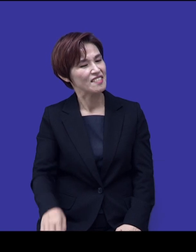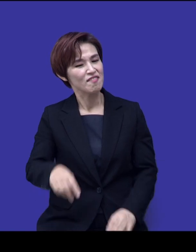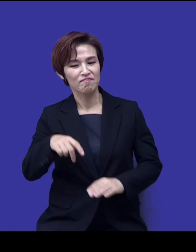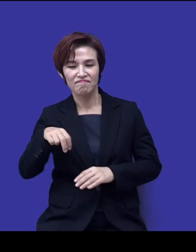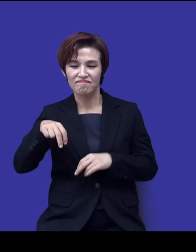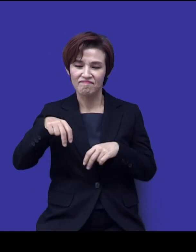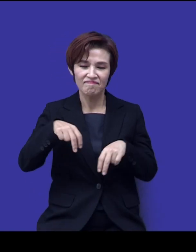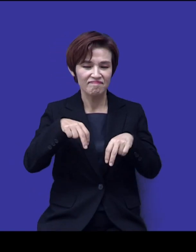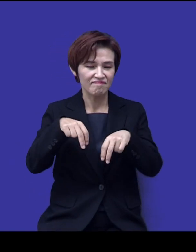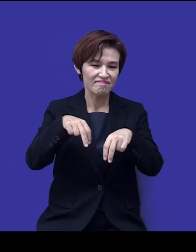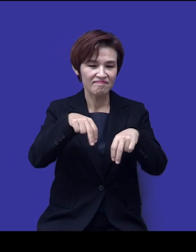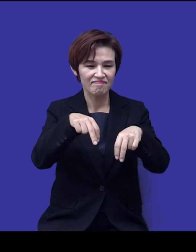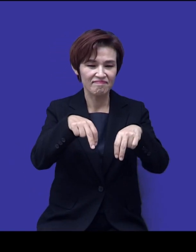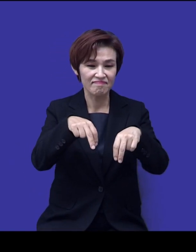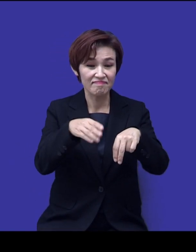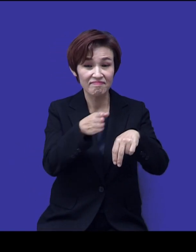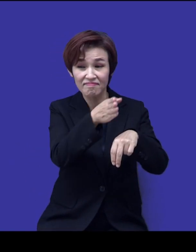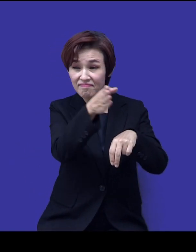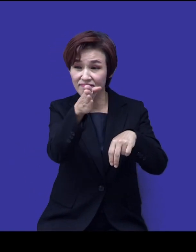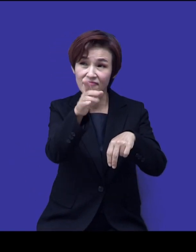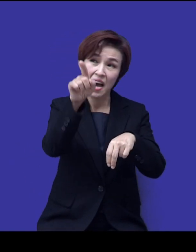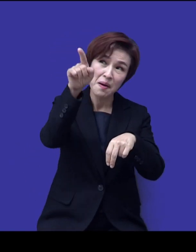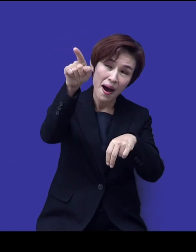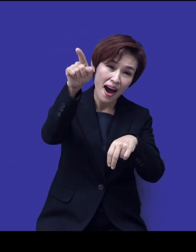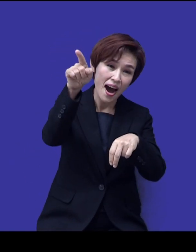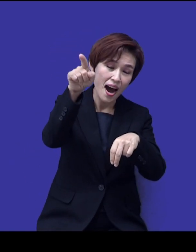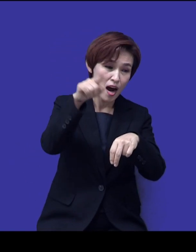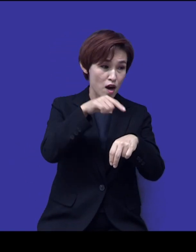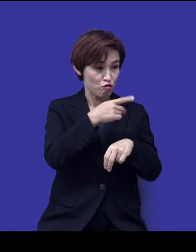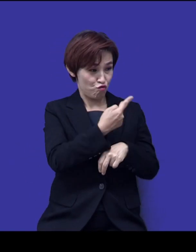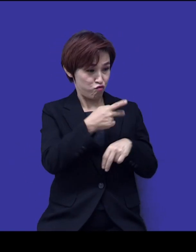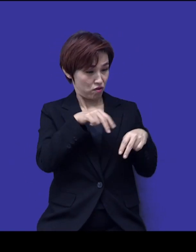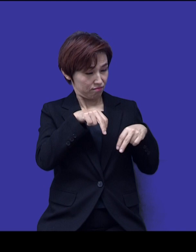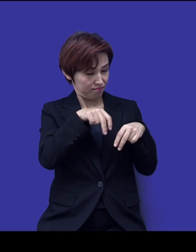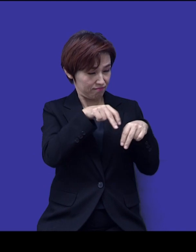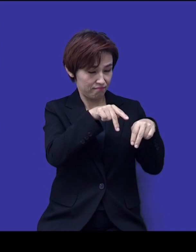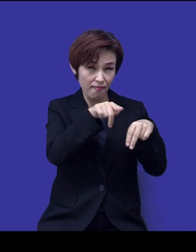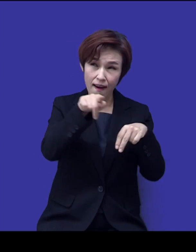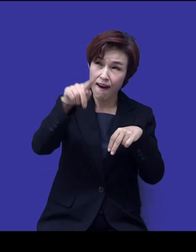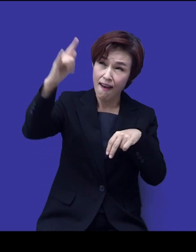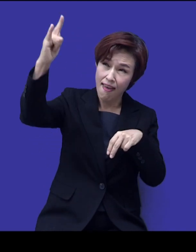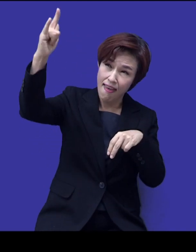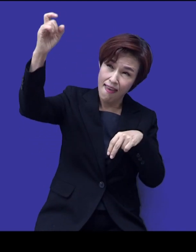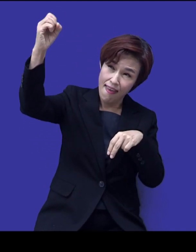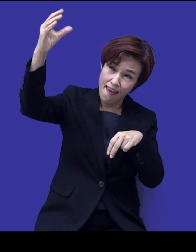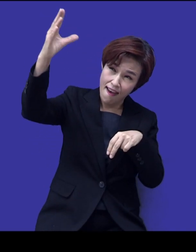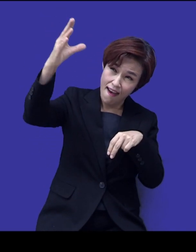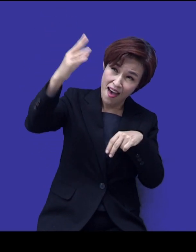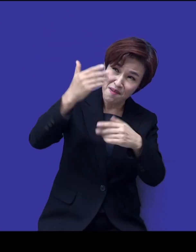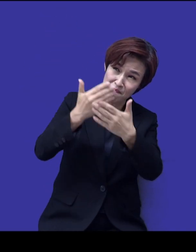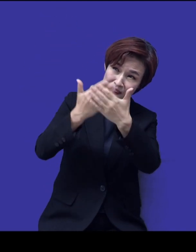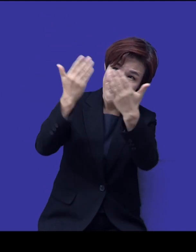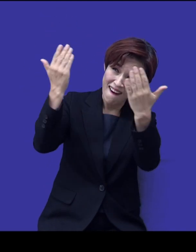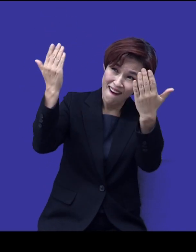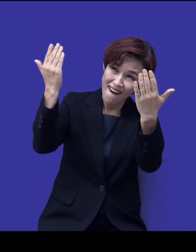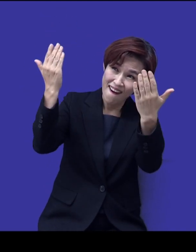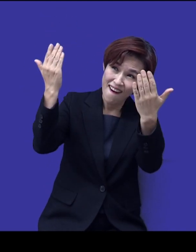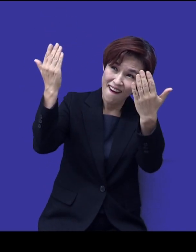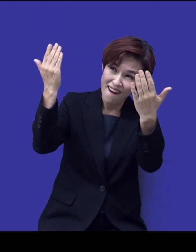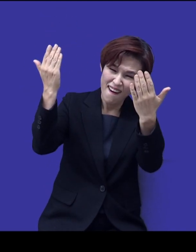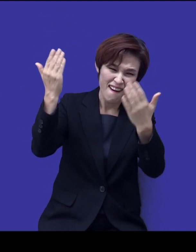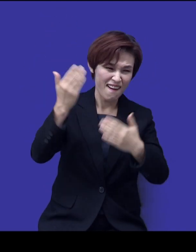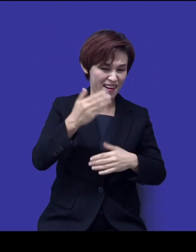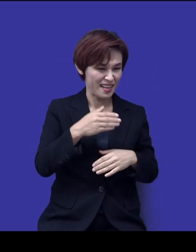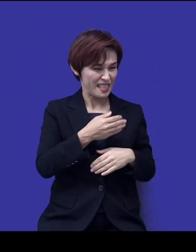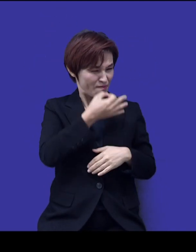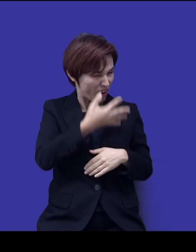나오면서 모퉁이로 돌아요. 예, 예. 봐라. 우리가 이렇게 모퉁이 도니까 저기 새로운 세상이 있지 않니? 밝잖아. 네. 근데 그걸